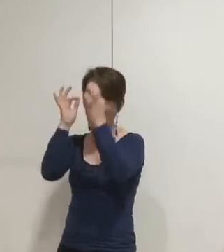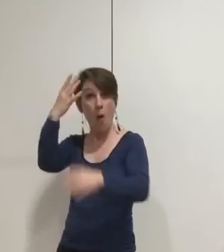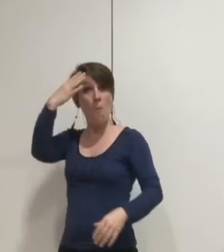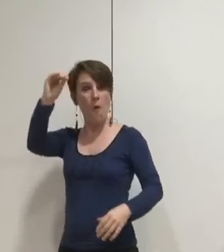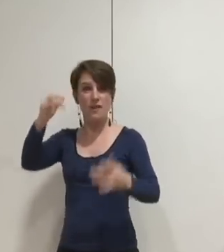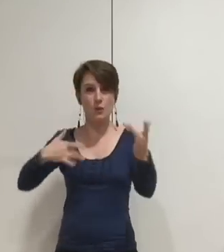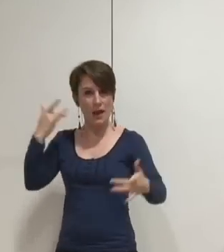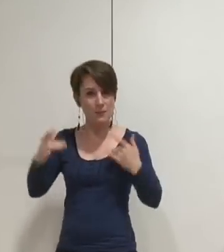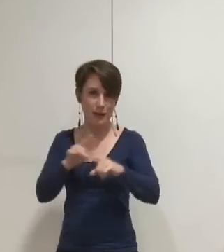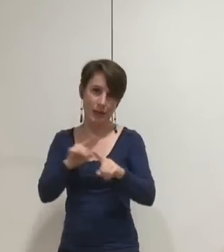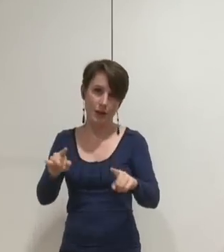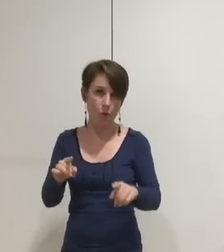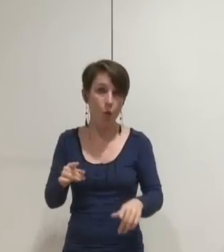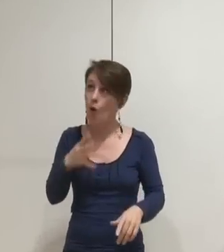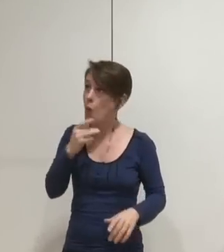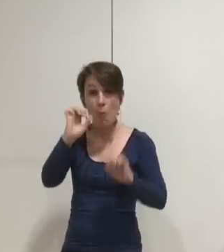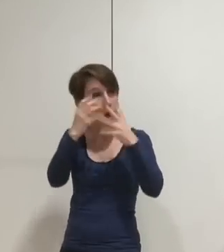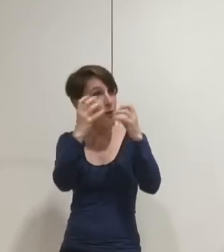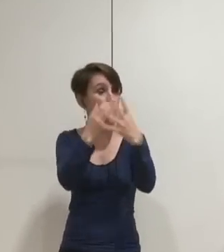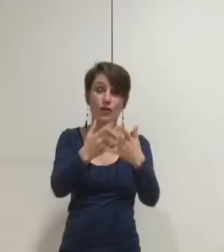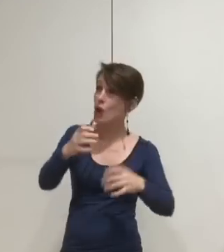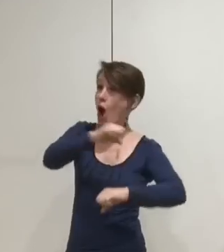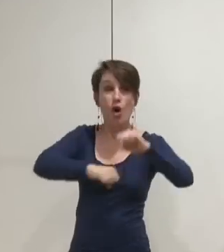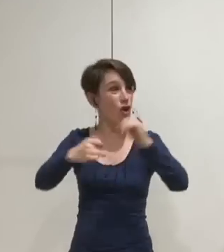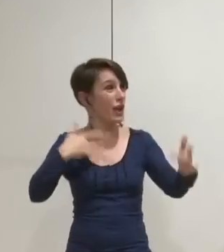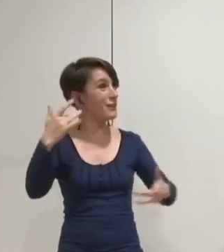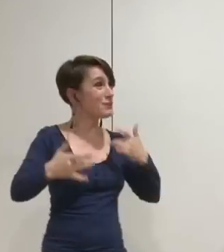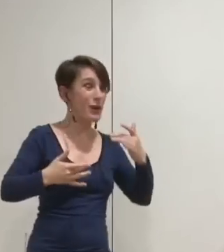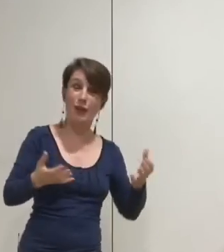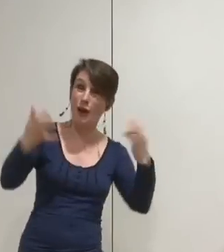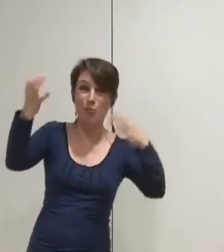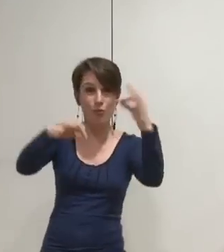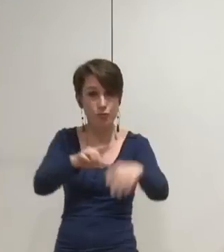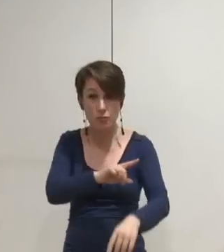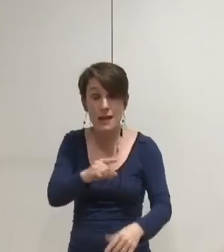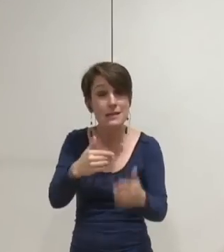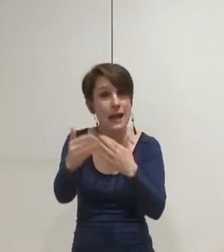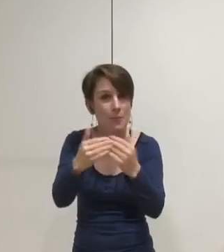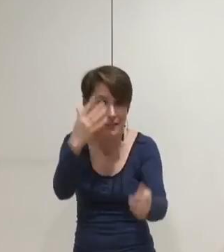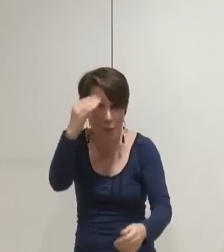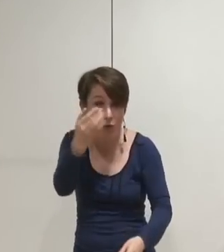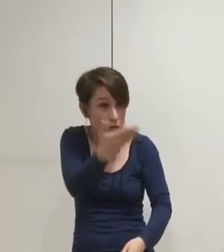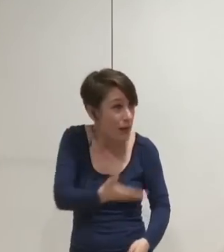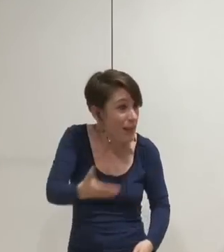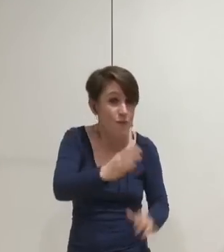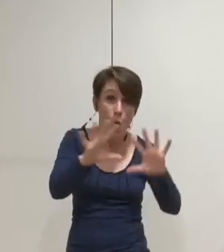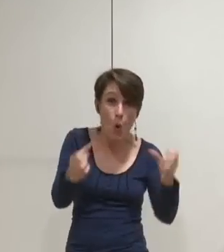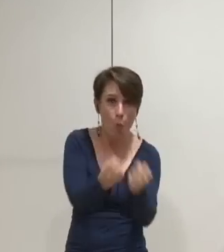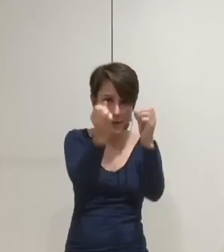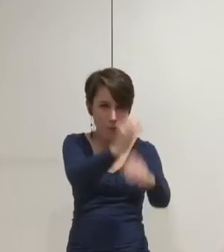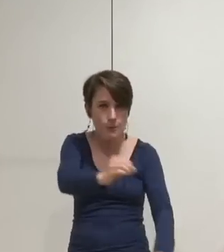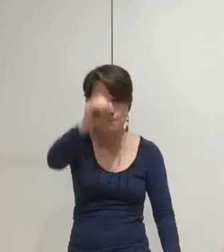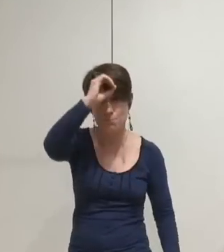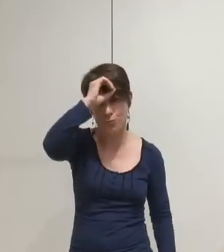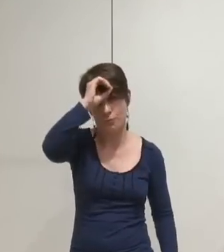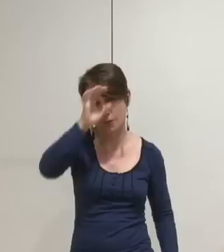organisateur de spectacle c'est un métier et vous n'en avez pas les compétences clairement